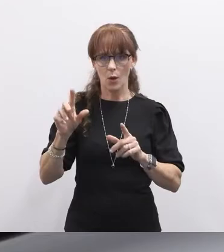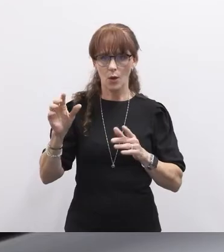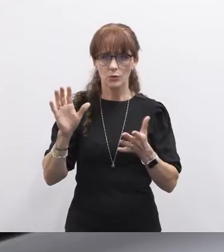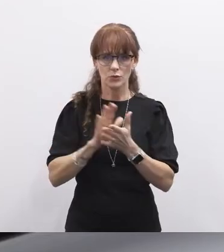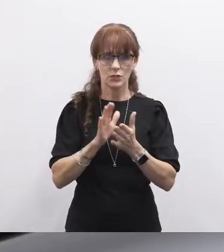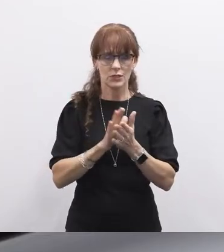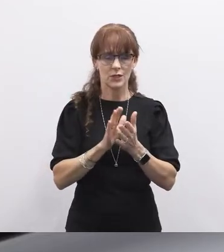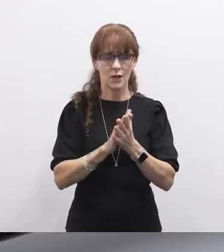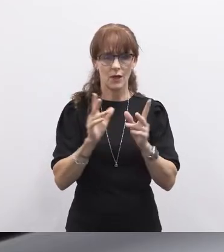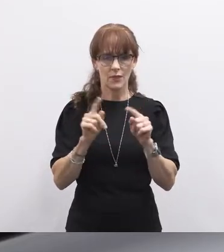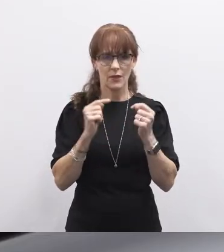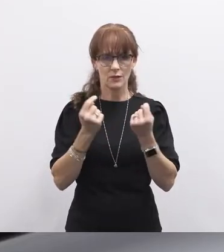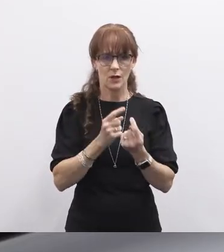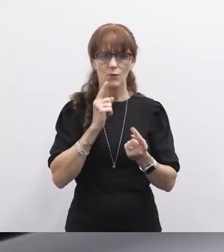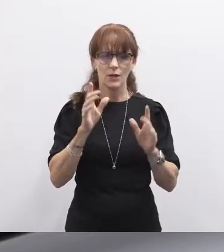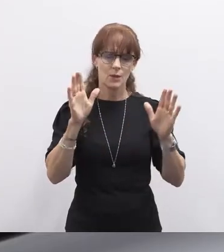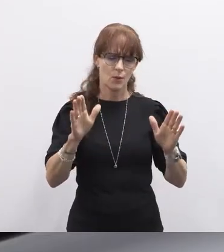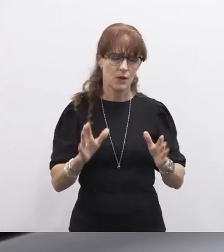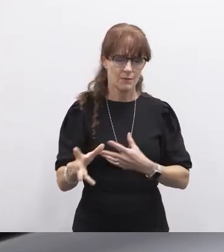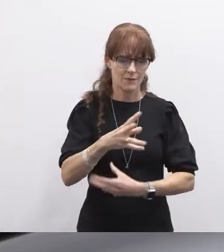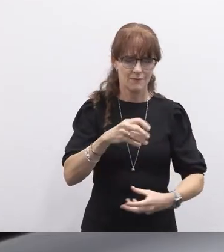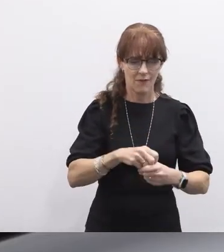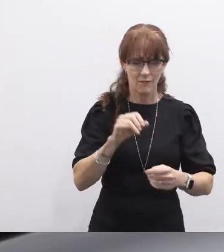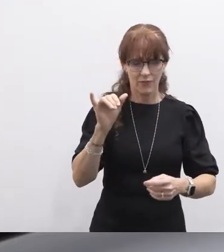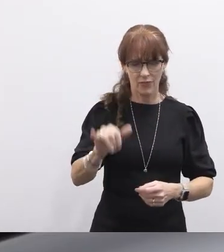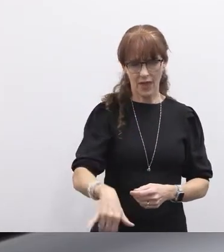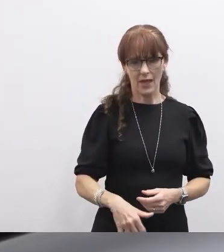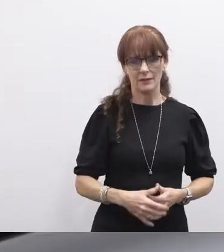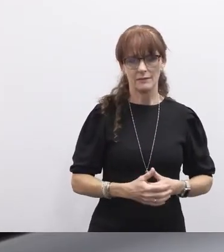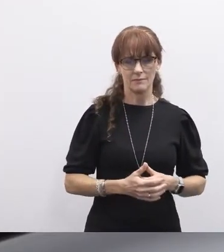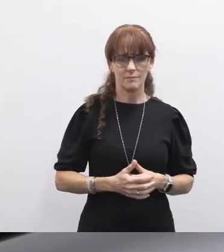ប្រែងបញ្ជូនជាប័សសម្រាប់ដឹកជញ្ជូន